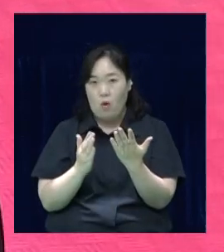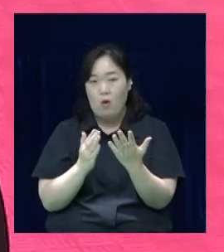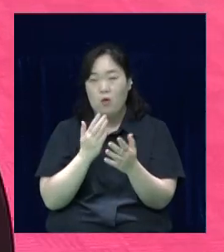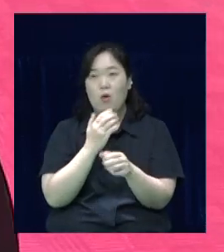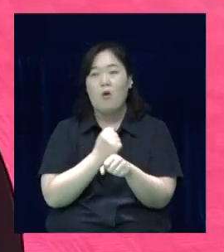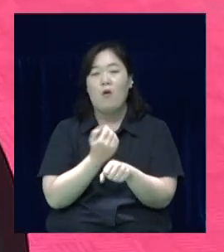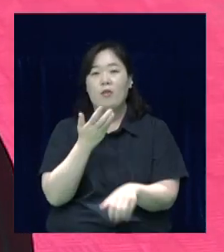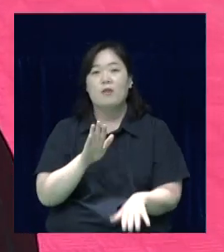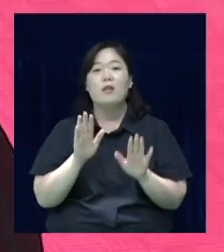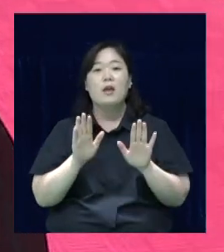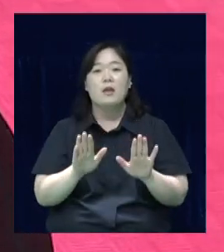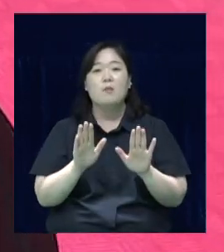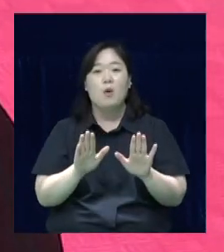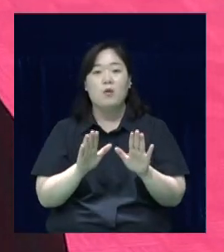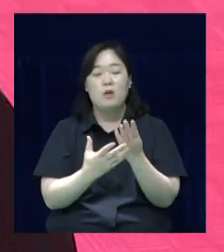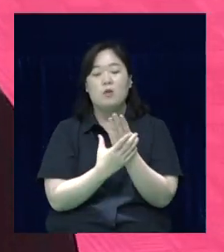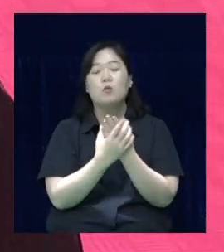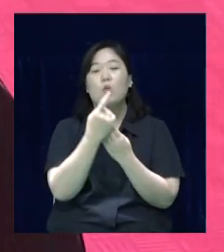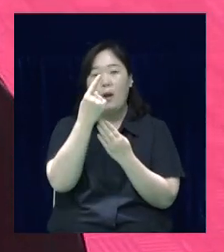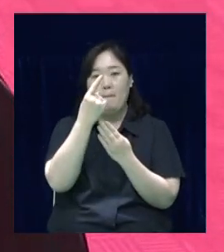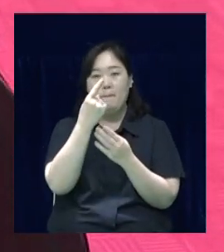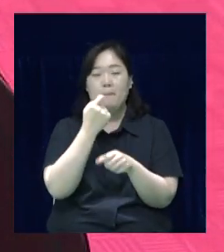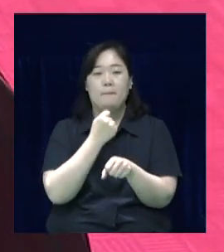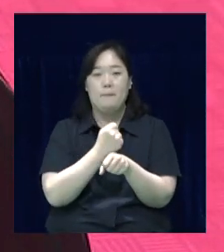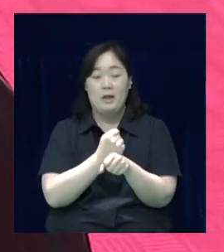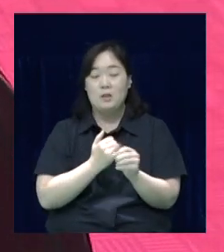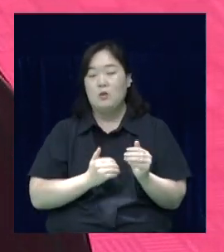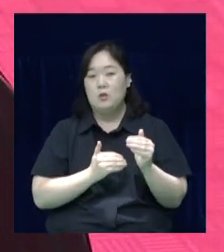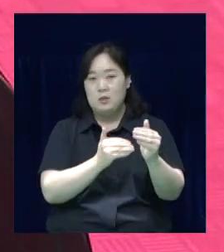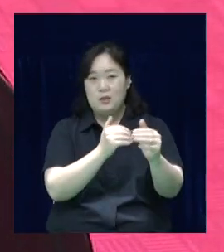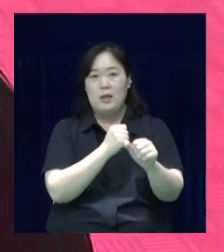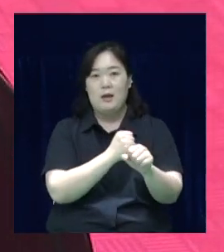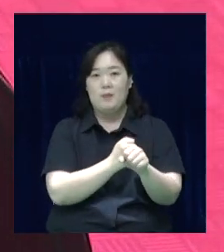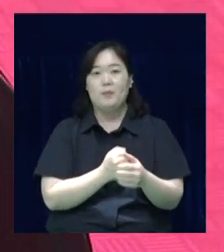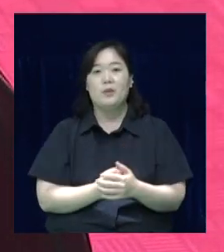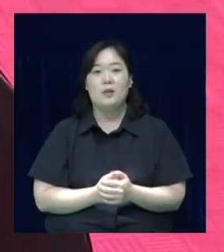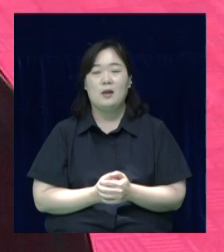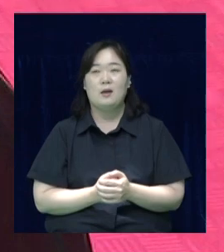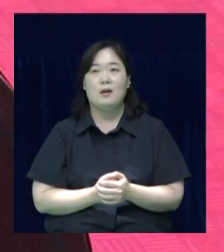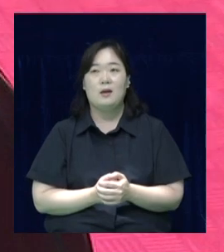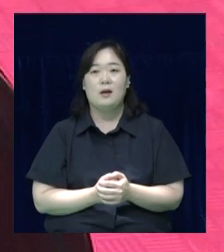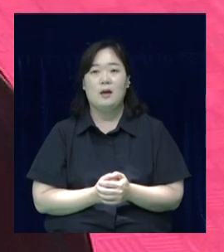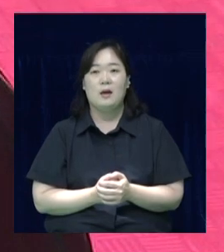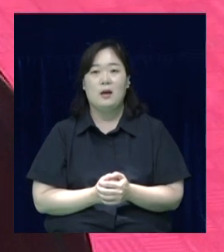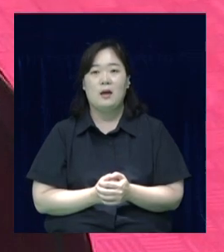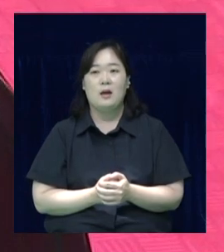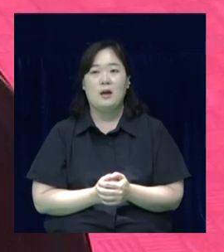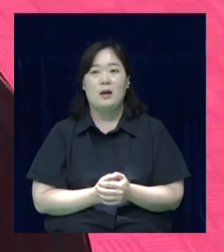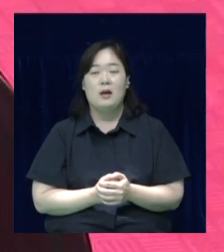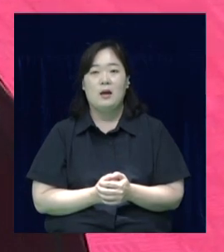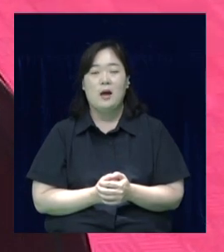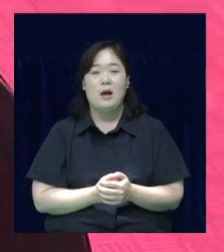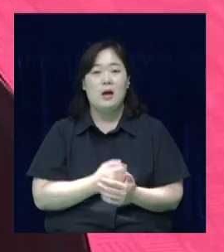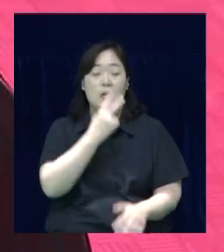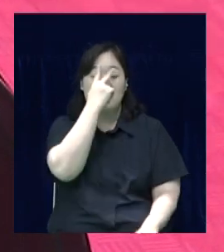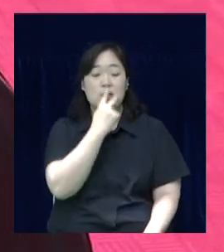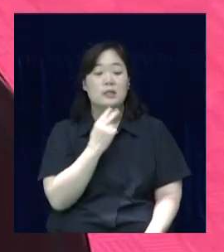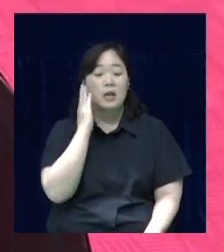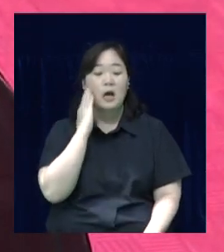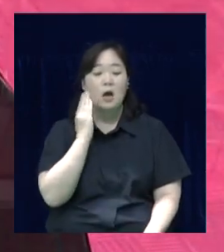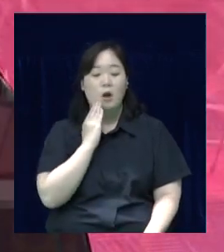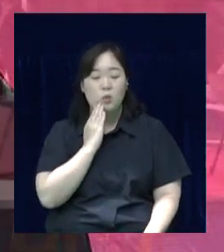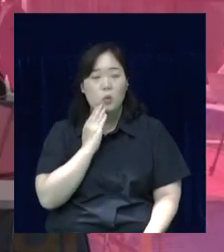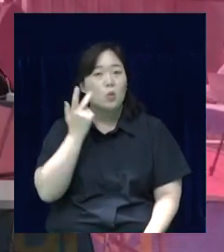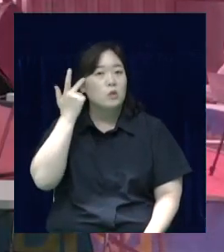이번 대회에서는 통합해서 네. 그러니까 세 장애 유형이 한 카테고리를 엮여서 시합을 하게 되는